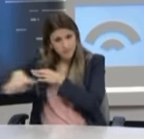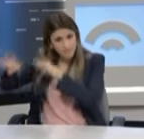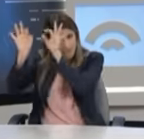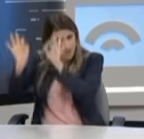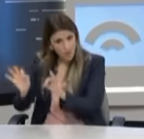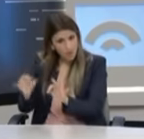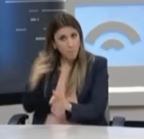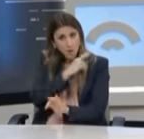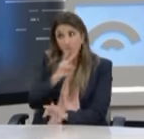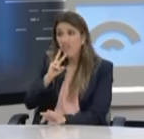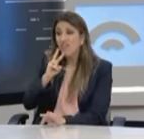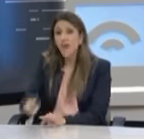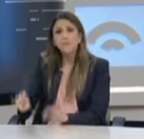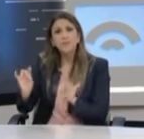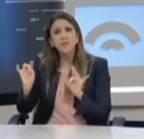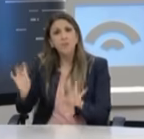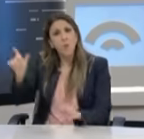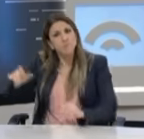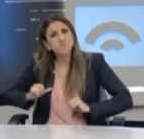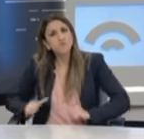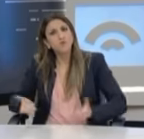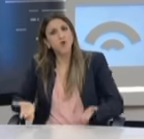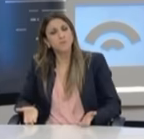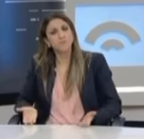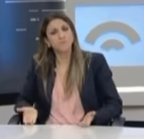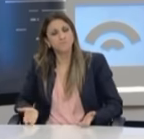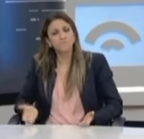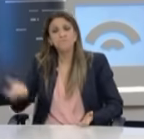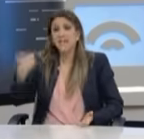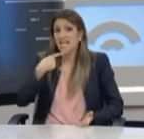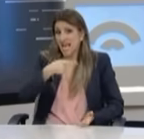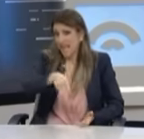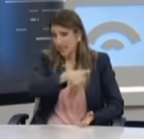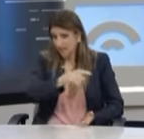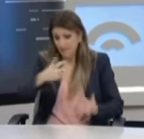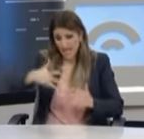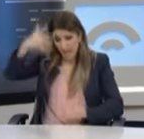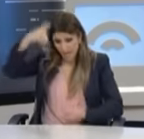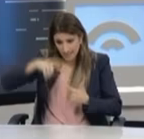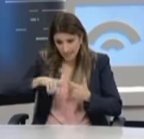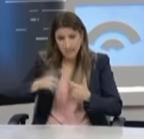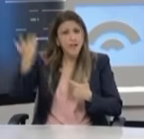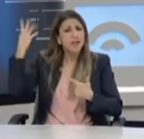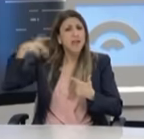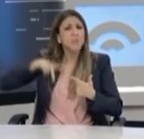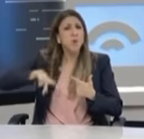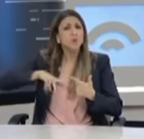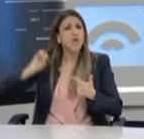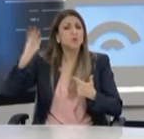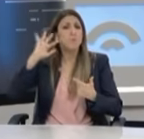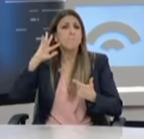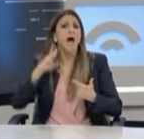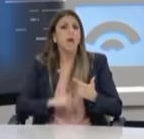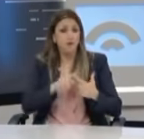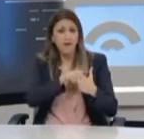Ισχυρίζεστε ότι ο Κώστας Καραμαλής, η Ντόρα Μπακογιάννη, θα δέχονταν ποτέ